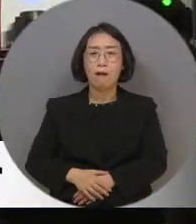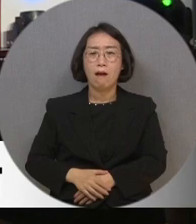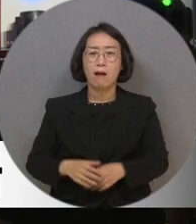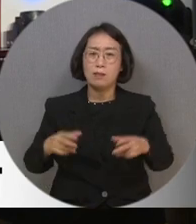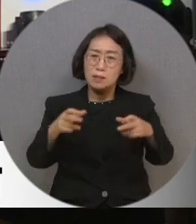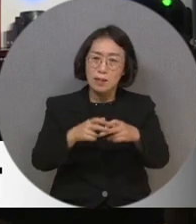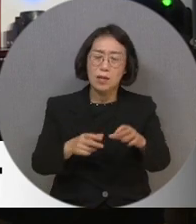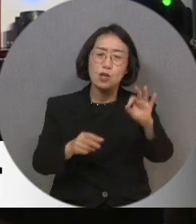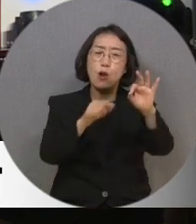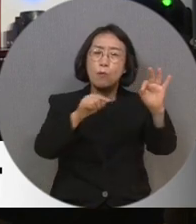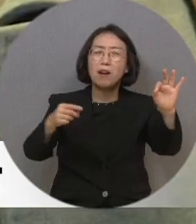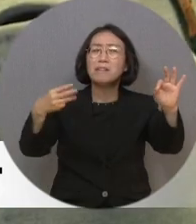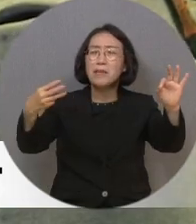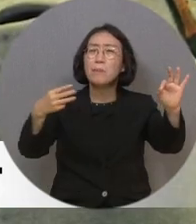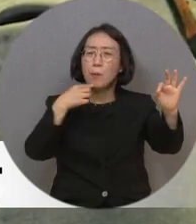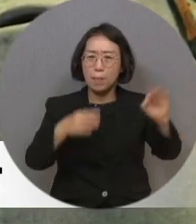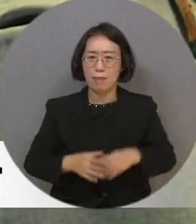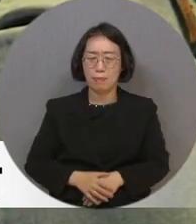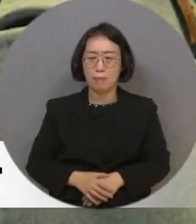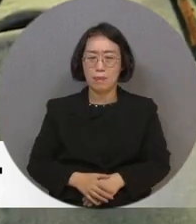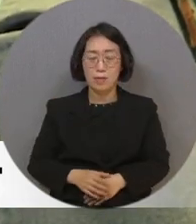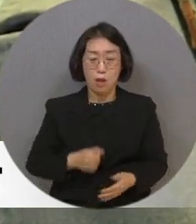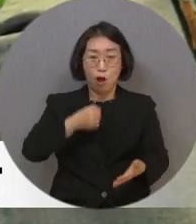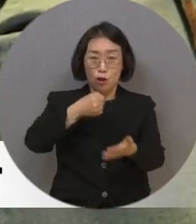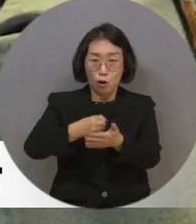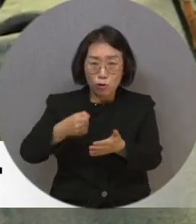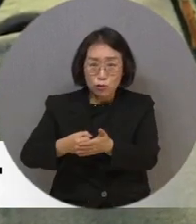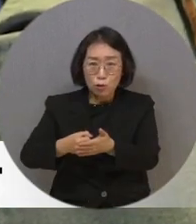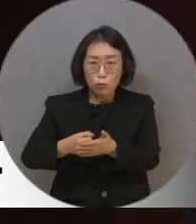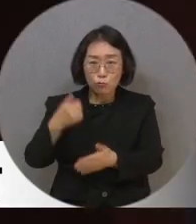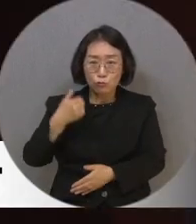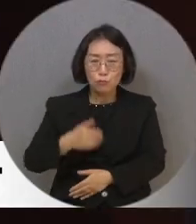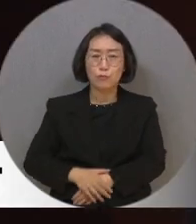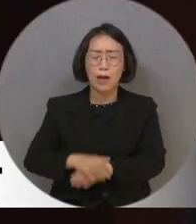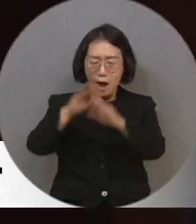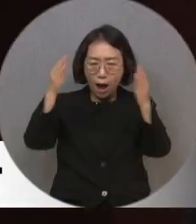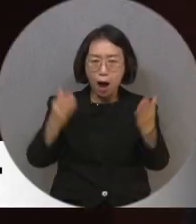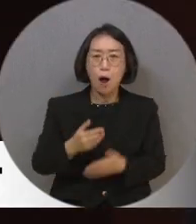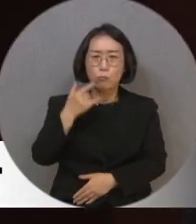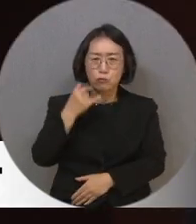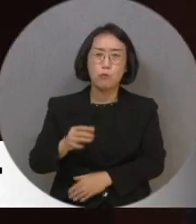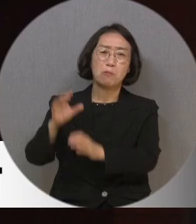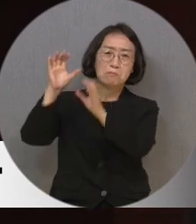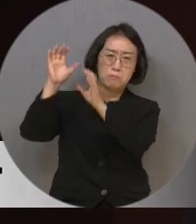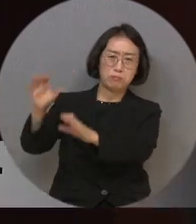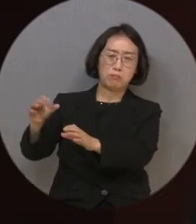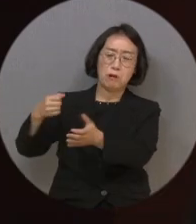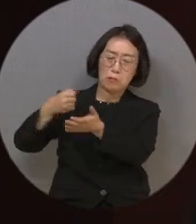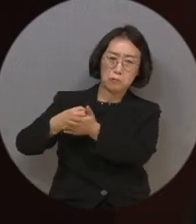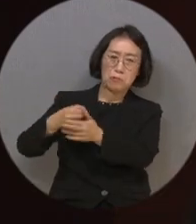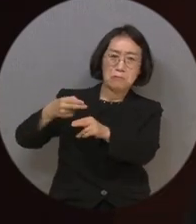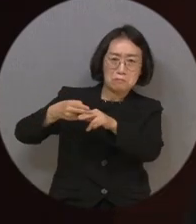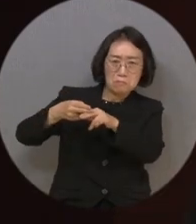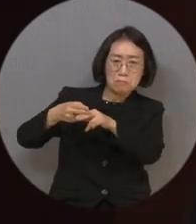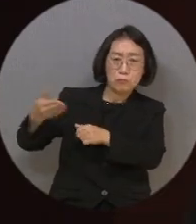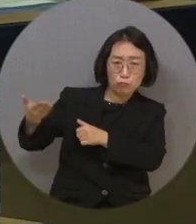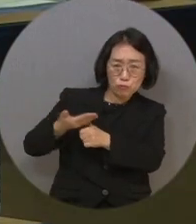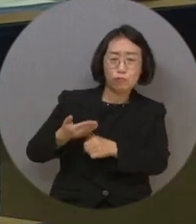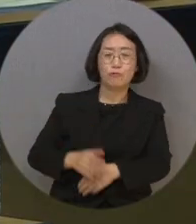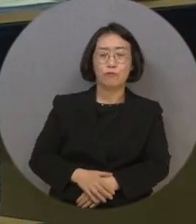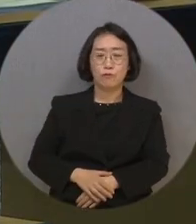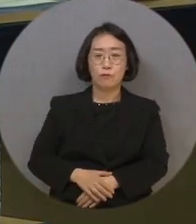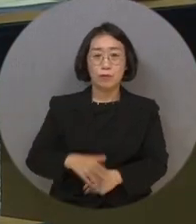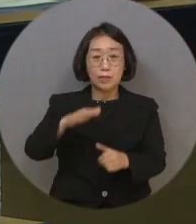3명꼴로 나타났고 주된 의사결정 주체는 대부분 보호자인 것으로 드러났습니다. 장애아동과